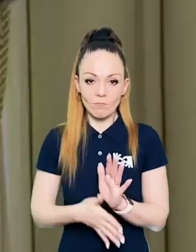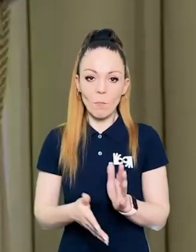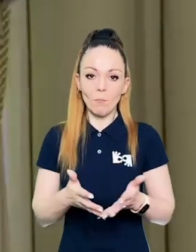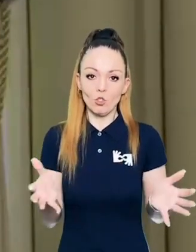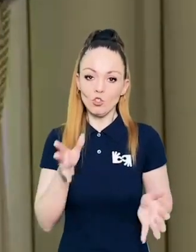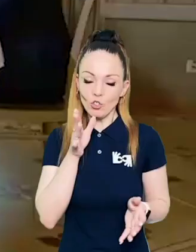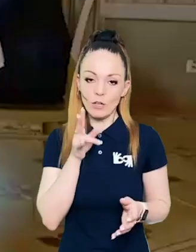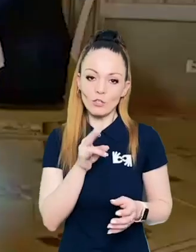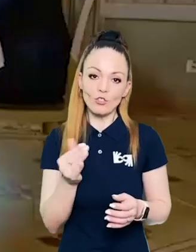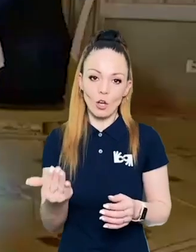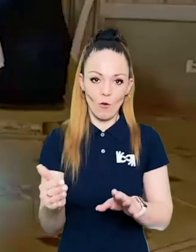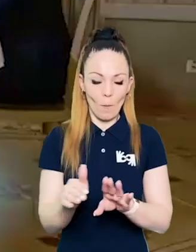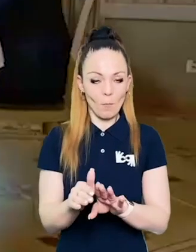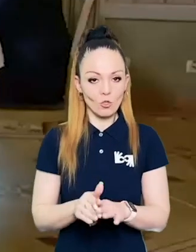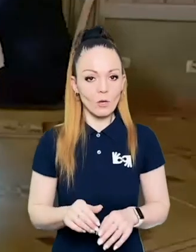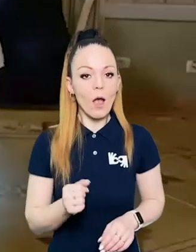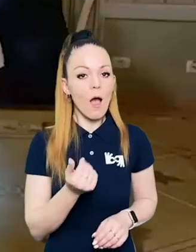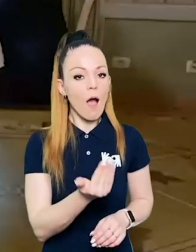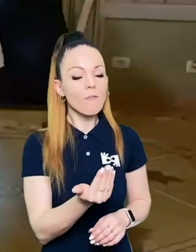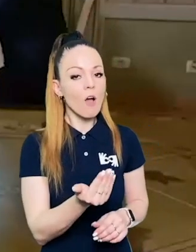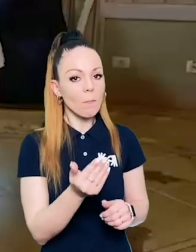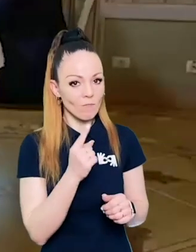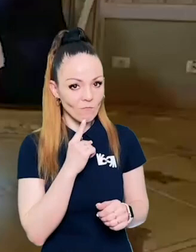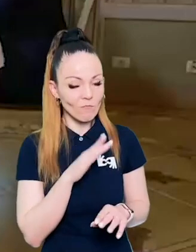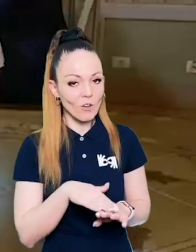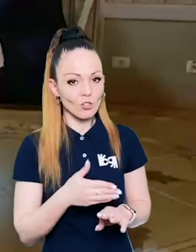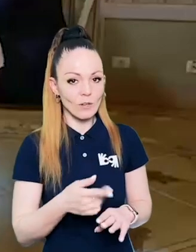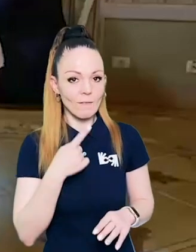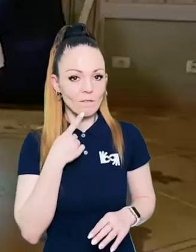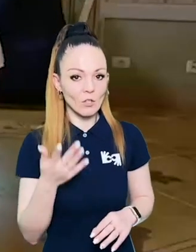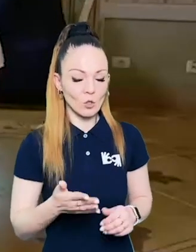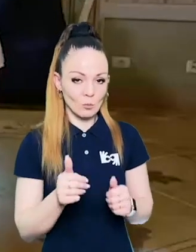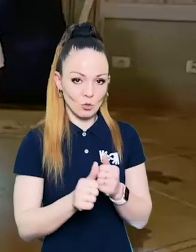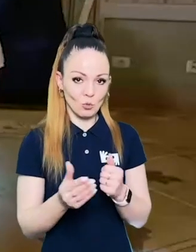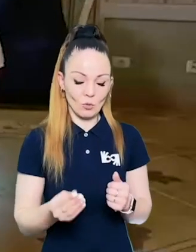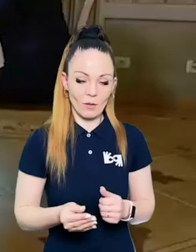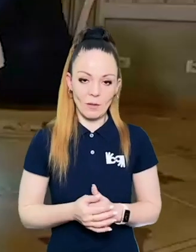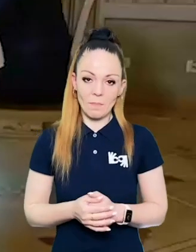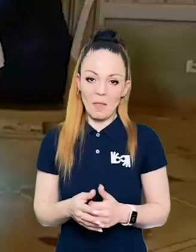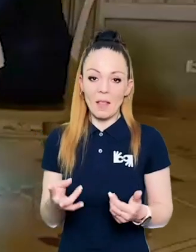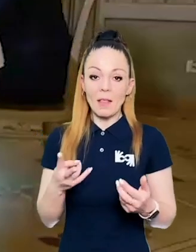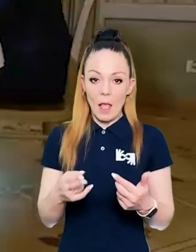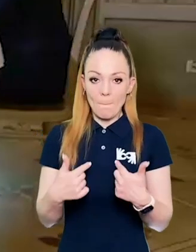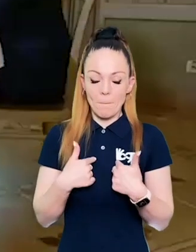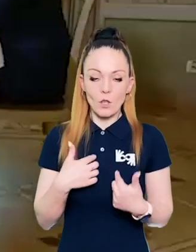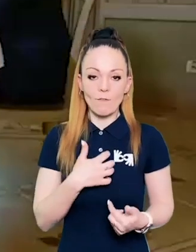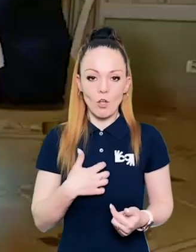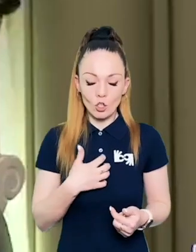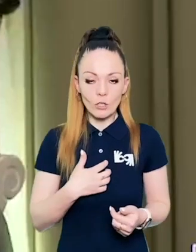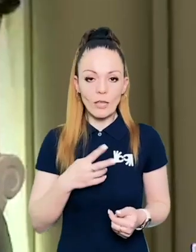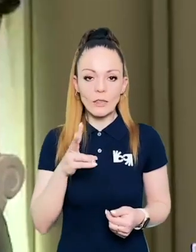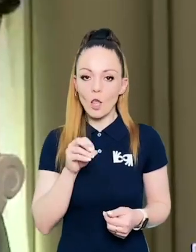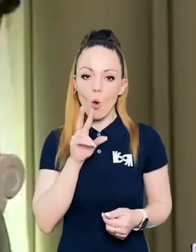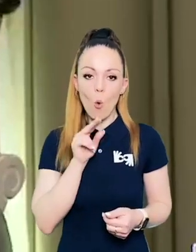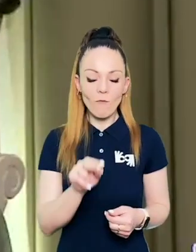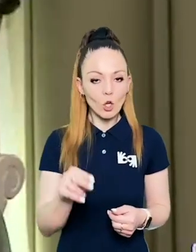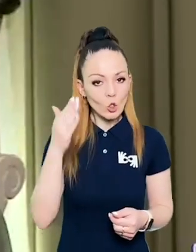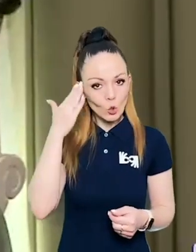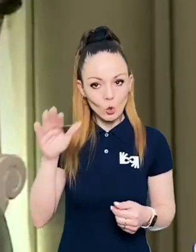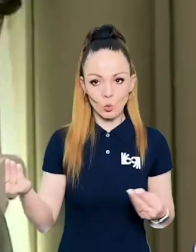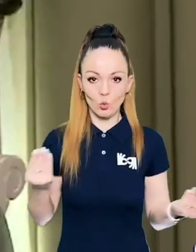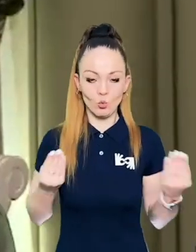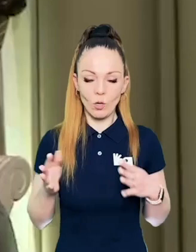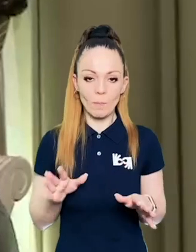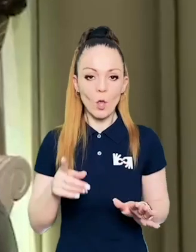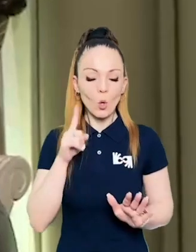його помічників. А вам важко даються ці виступи щодня? Для мене важливо не говорити чуже. Завжди було